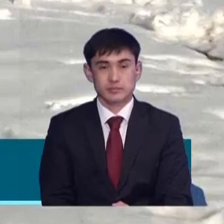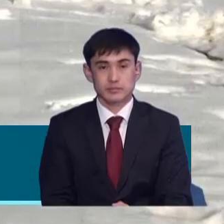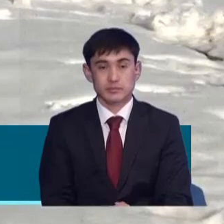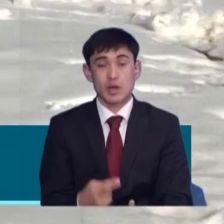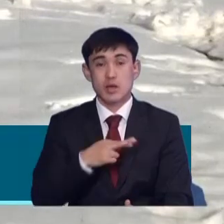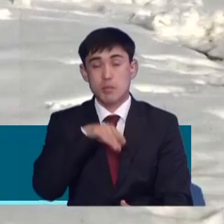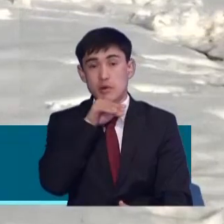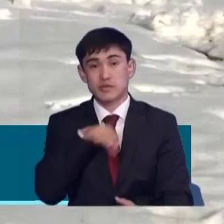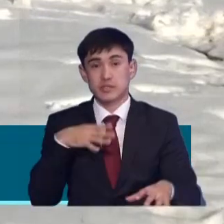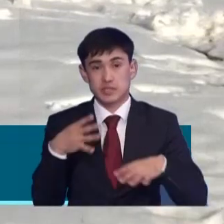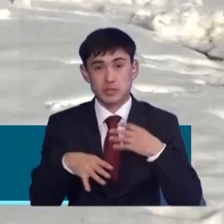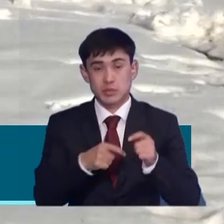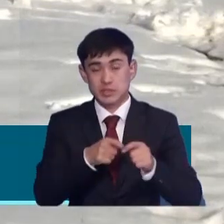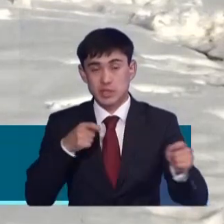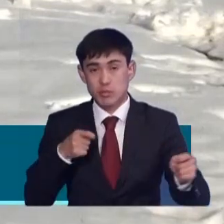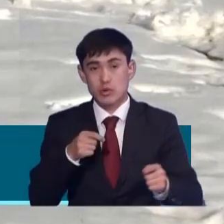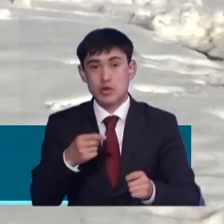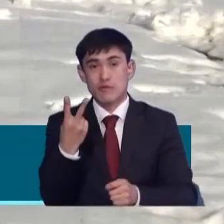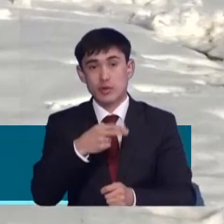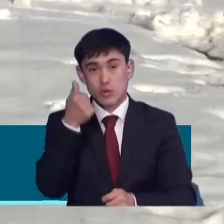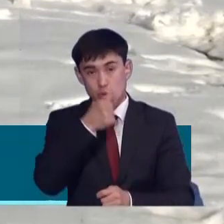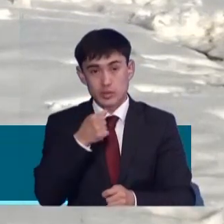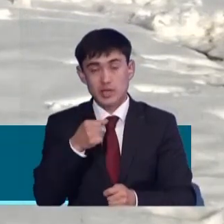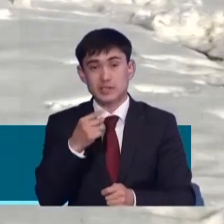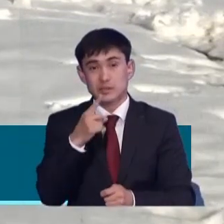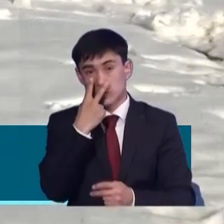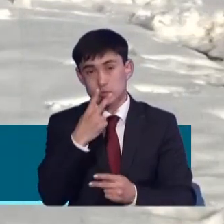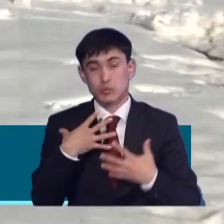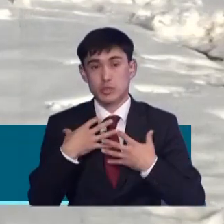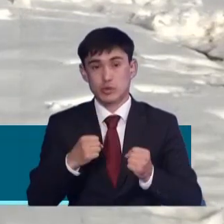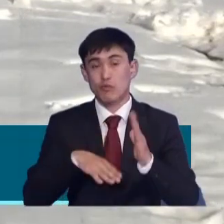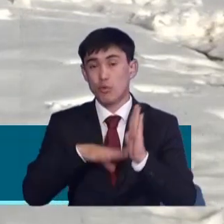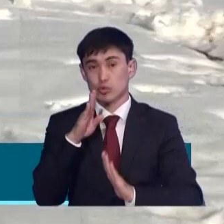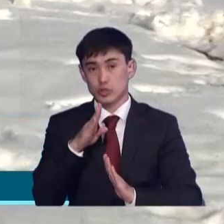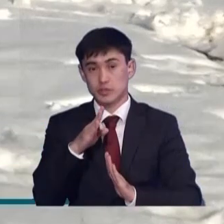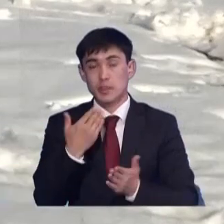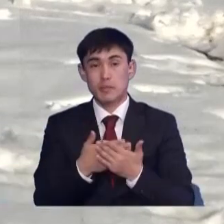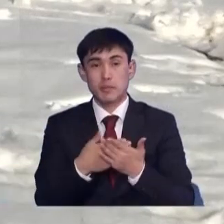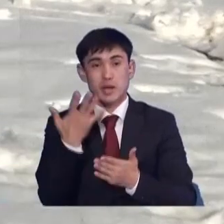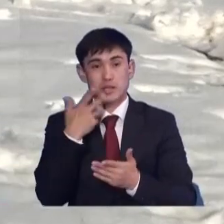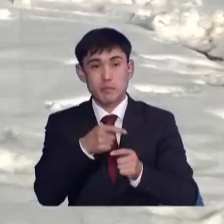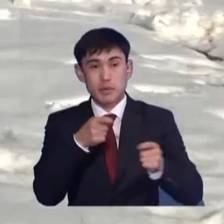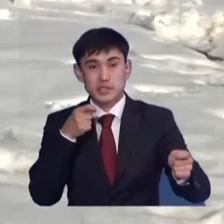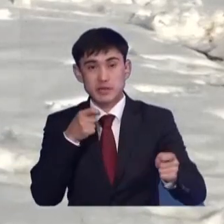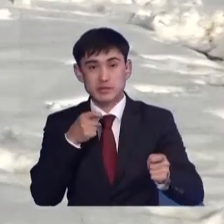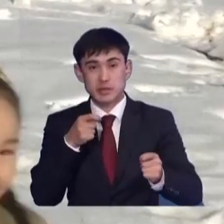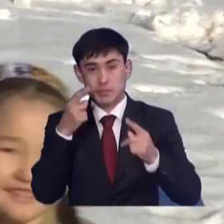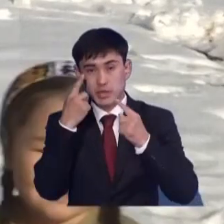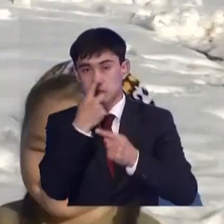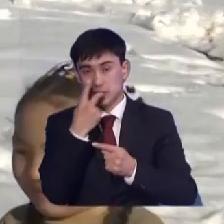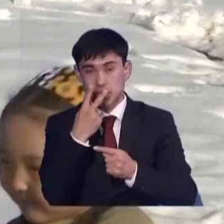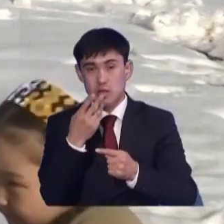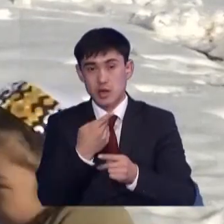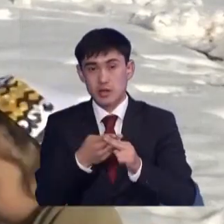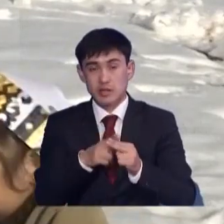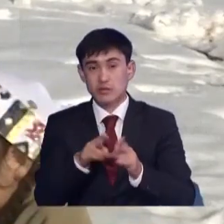Я профессионально занимаюсь стрельбой из лука уже второй год. Я заметила, что мое здоровье улучшилось. К примеру, когда прицеливаешься, напрягаешь зрение, но